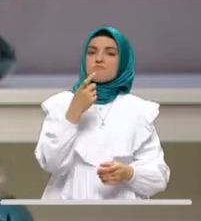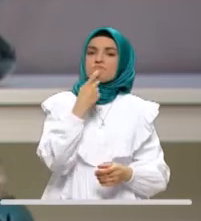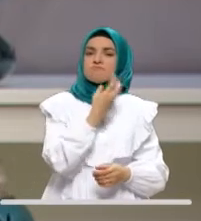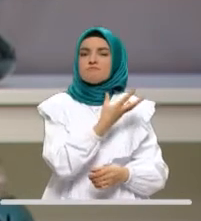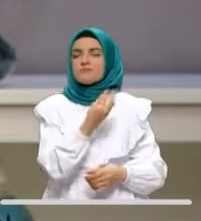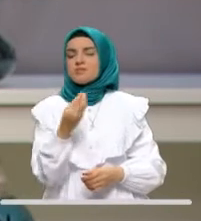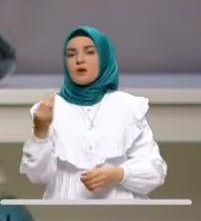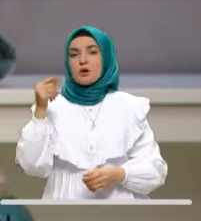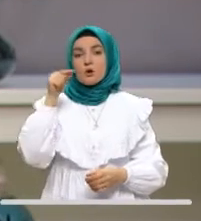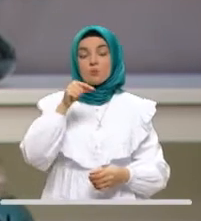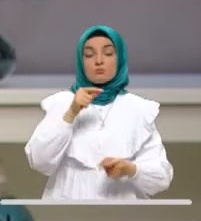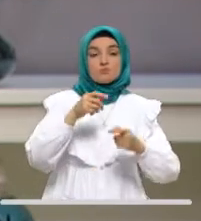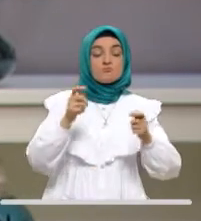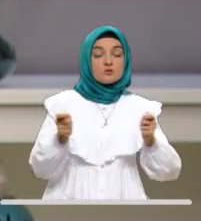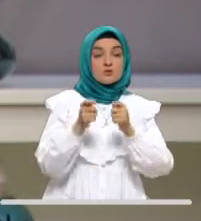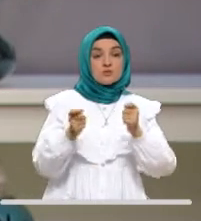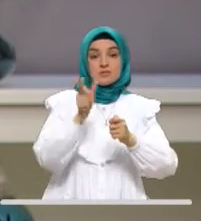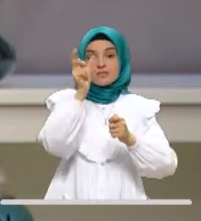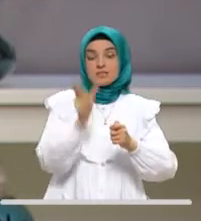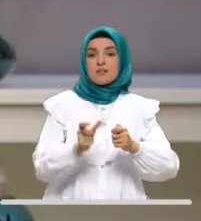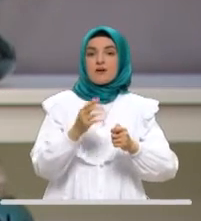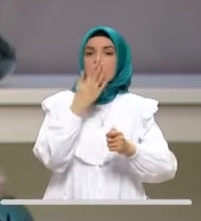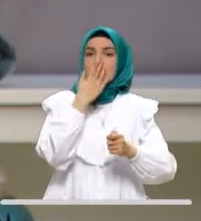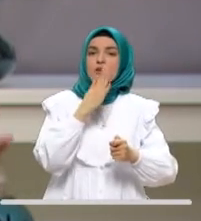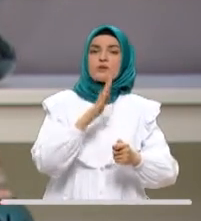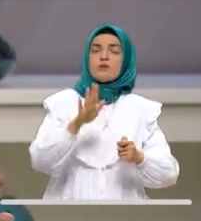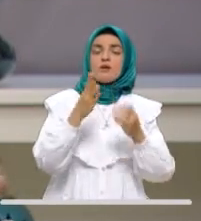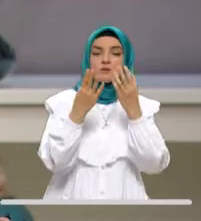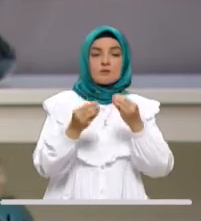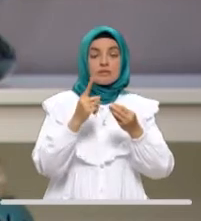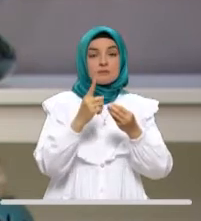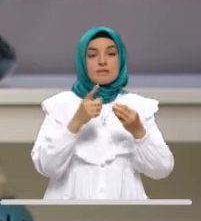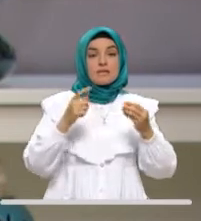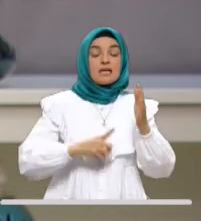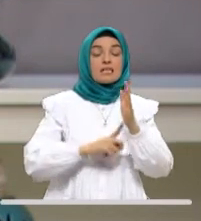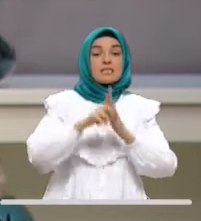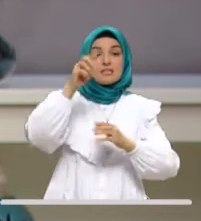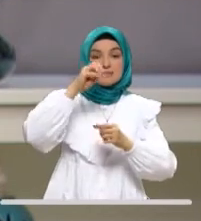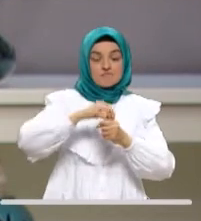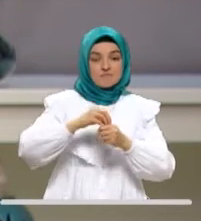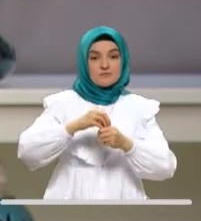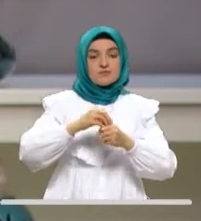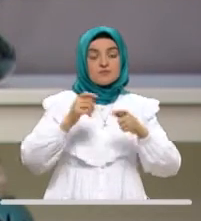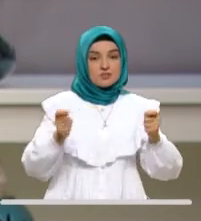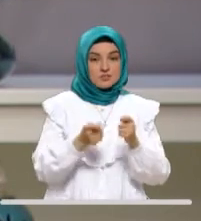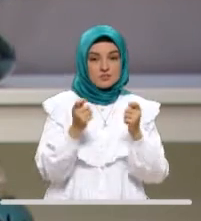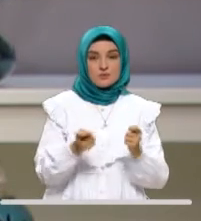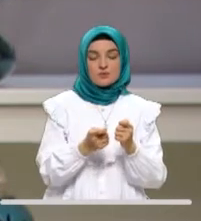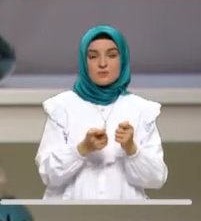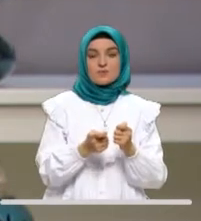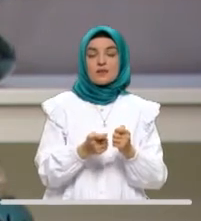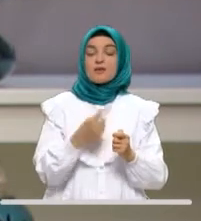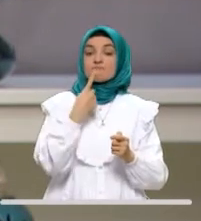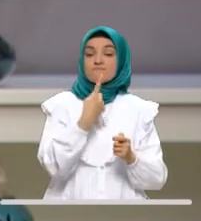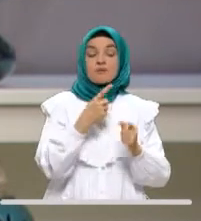alanın içerisinde, bu sektörde çalışan ve doğal yöntemlerle bir şeyler, alternatifler geliştirmek üzere çalıştığınız için. Evet, direkt